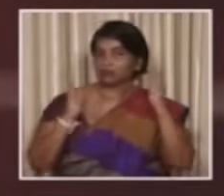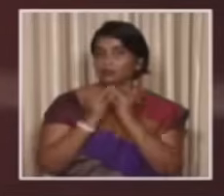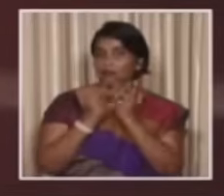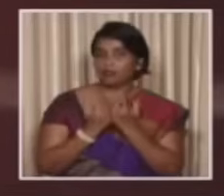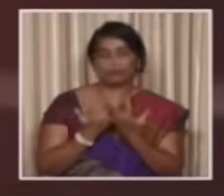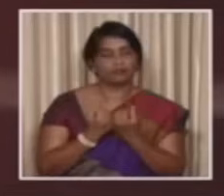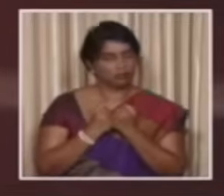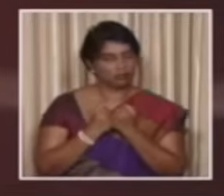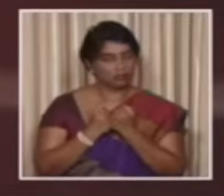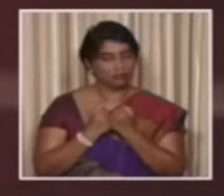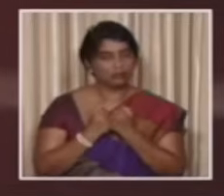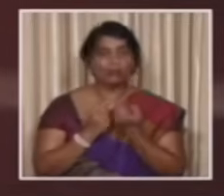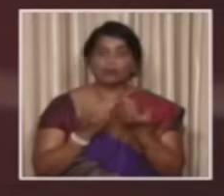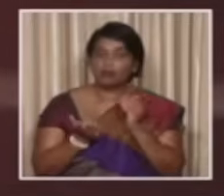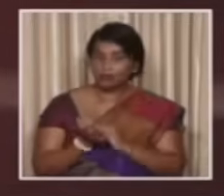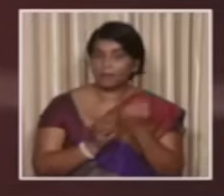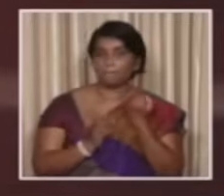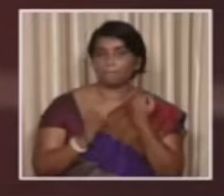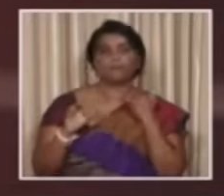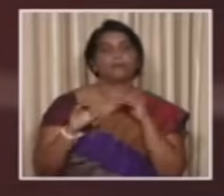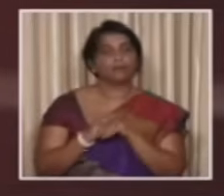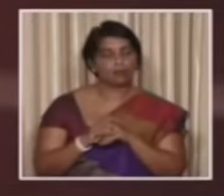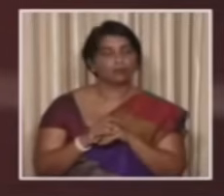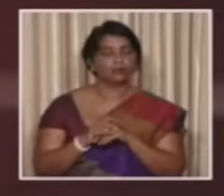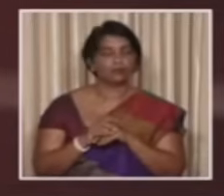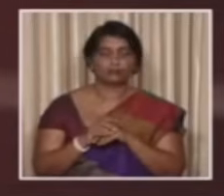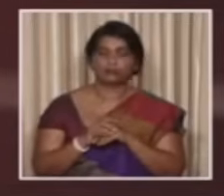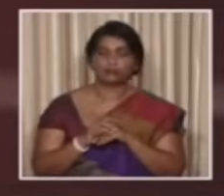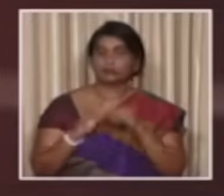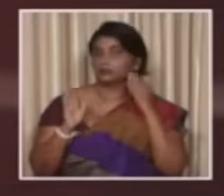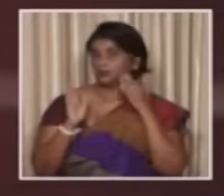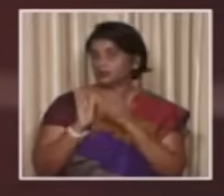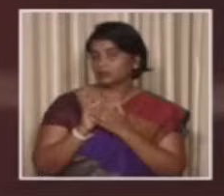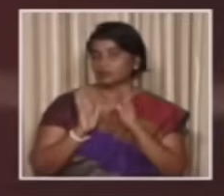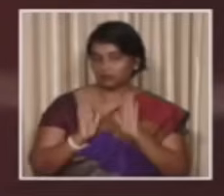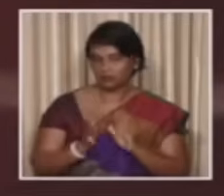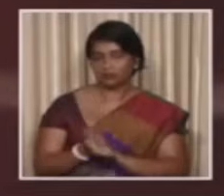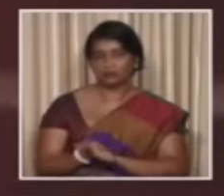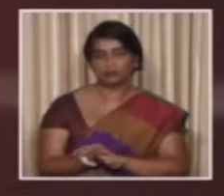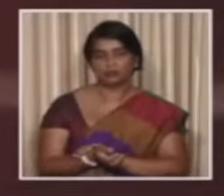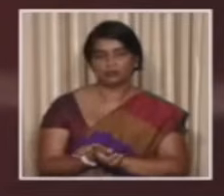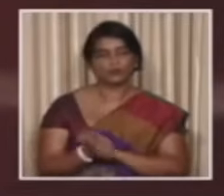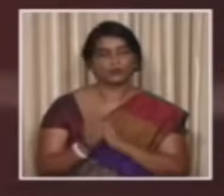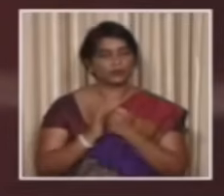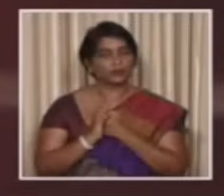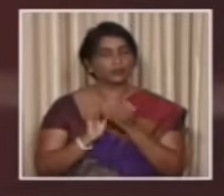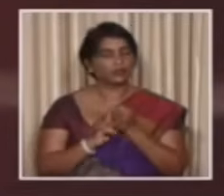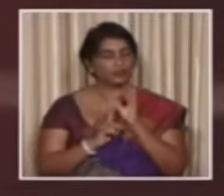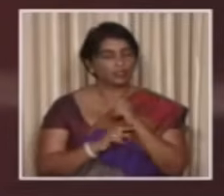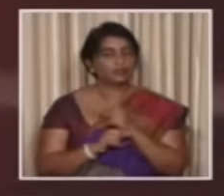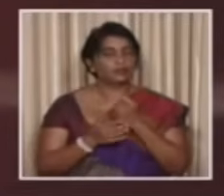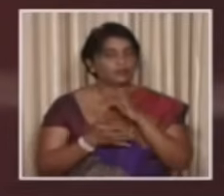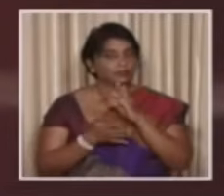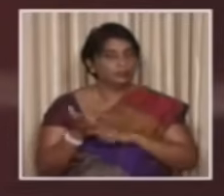ප්‍රමාණයක් සහිතව නැවත බලයට පත්වීමද අවධානයට ලක්විය යුතු කරුණකි. දරු සභාපතිතුමනි, මේ